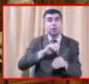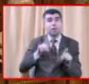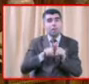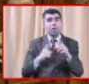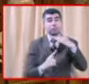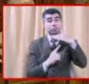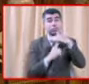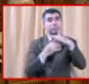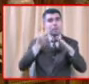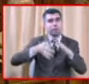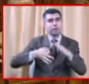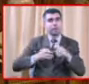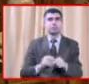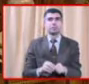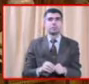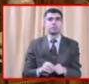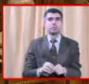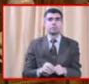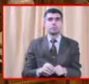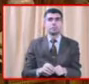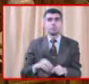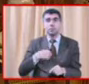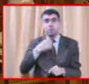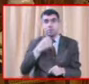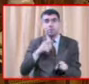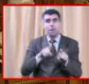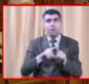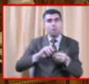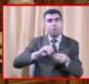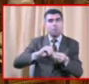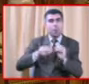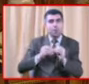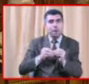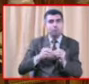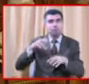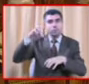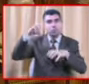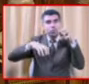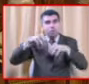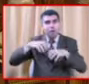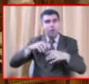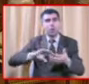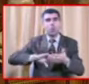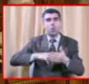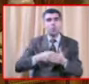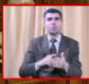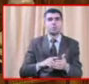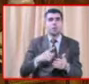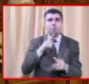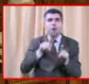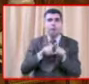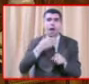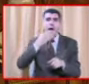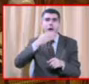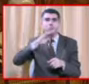الرئيس، أن الموضوع الذي نحن بصدده اليوم هو الفيضانات، وإن كنا نحمد الله